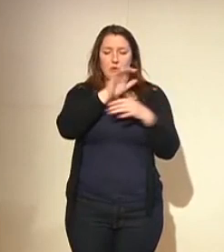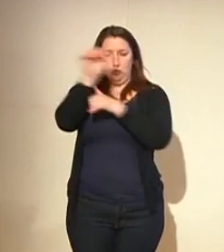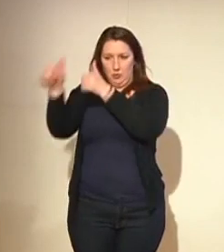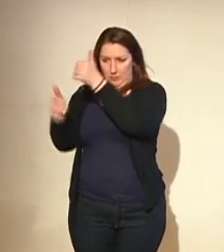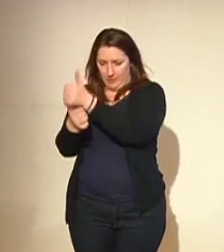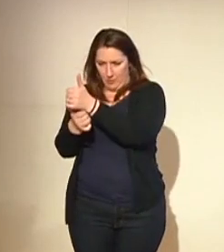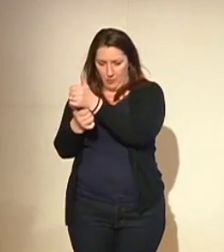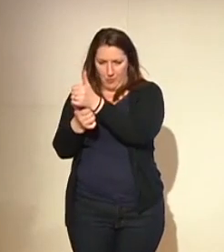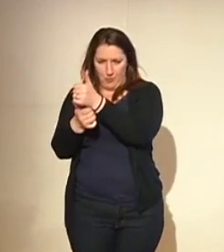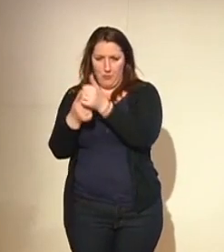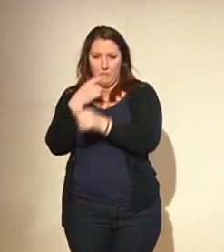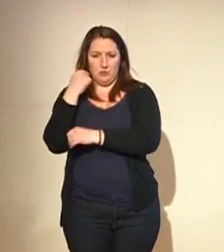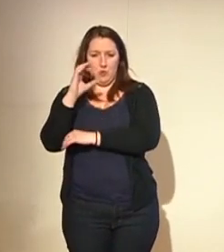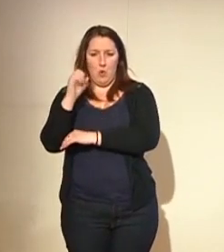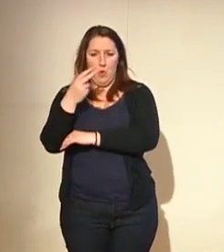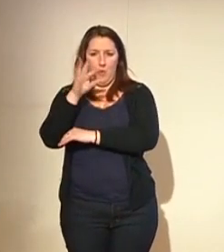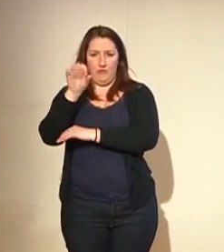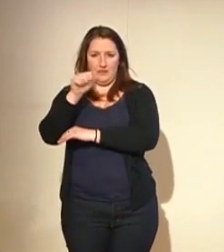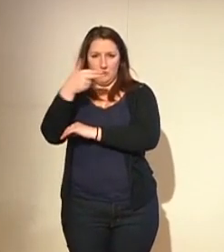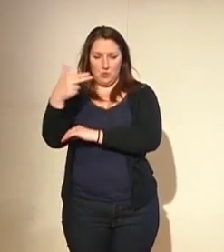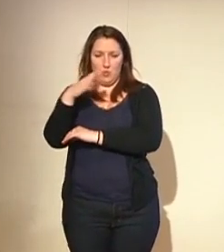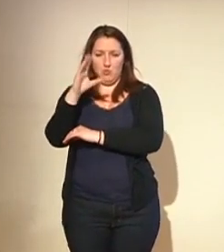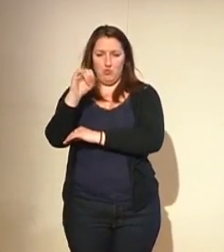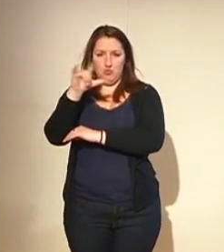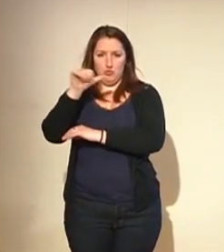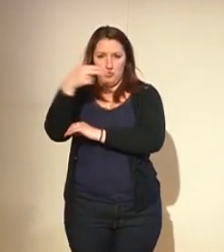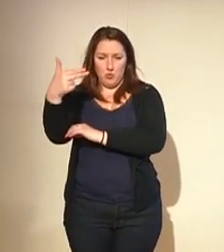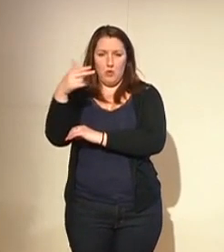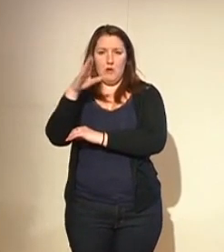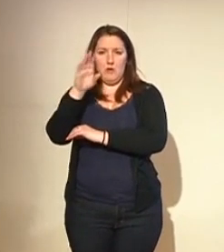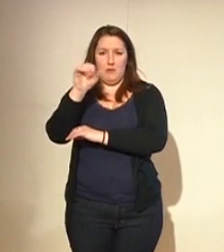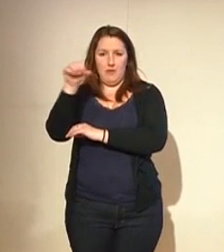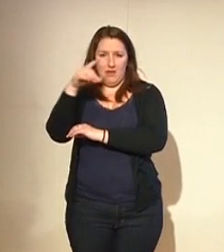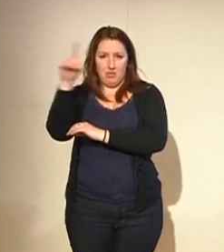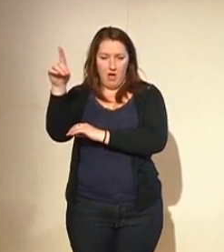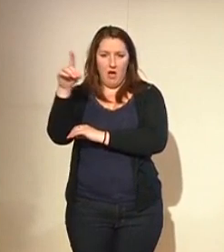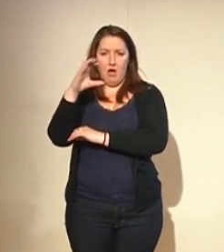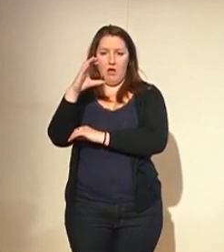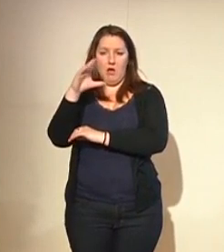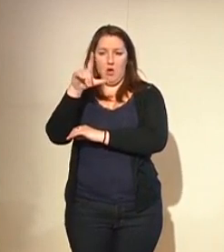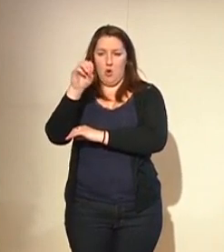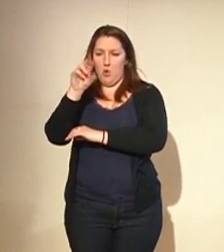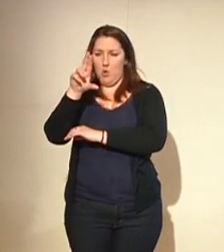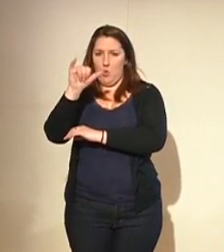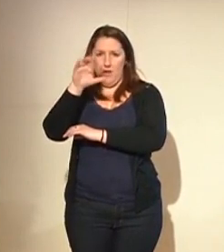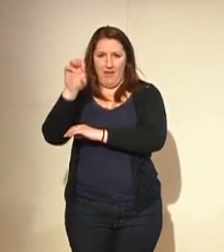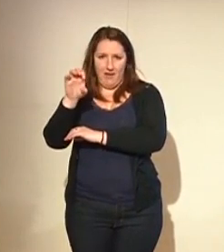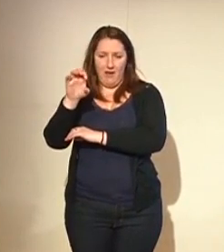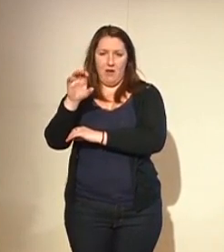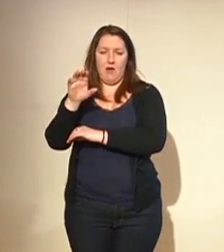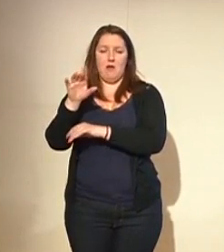suppléant Monsieur confesson Madame bouillon madame monsieur cl sont également